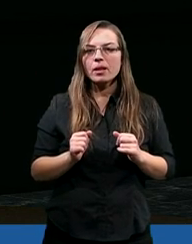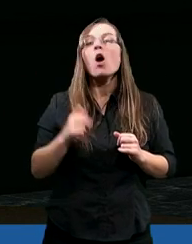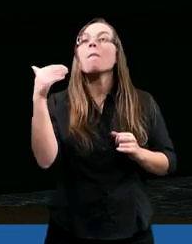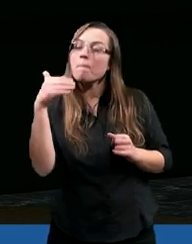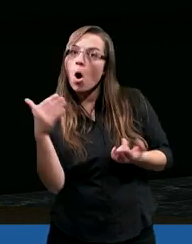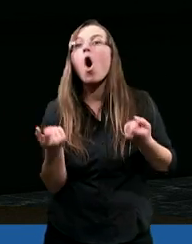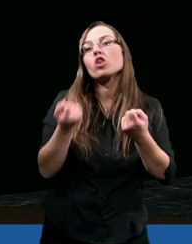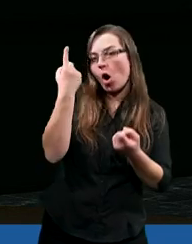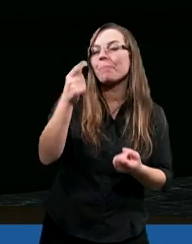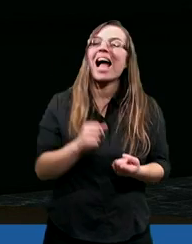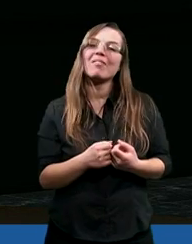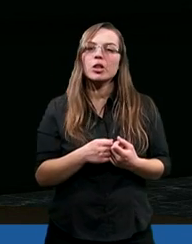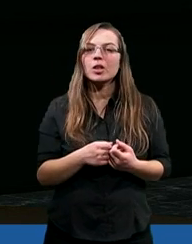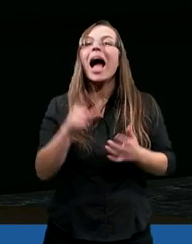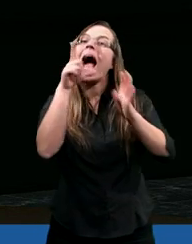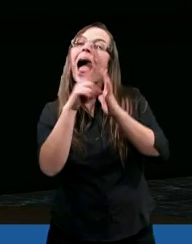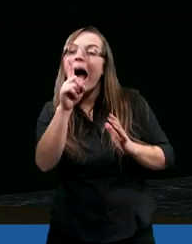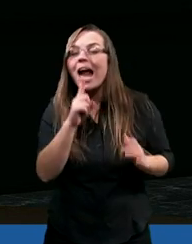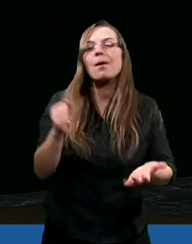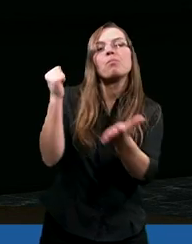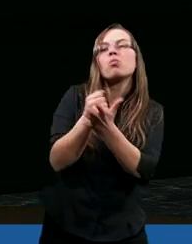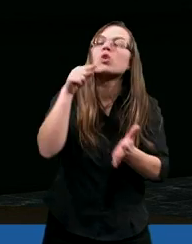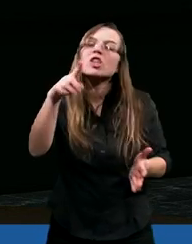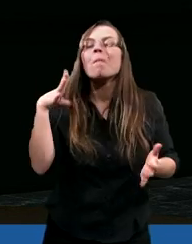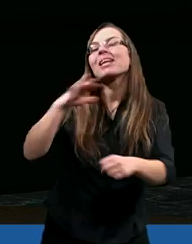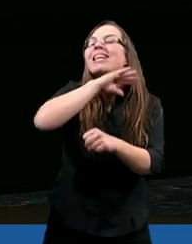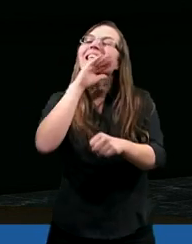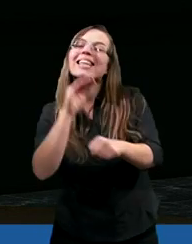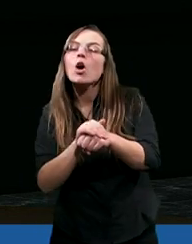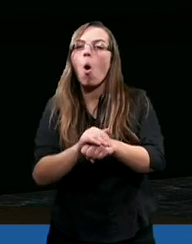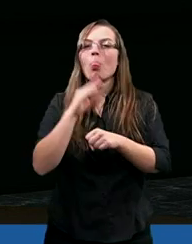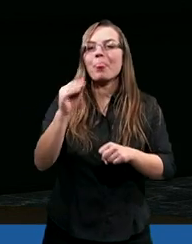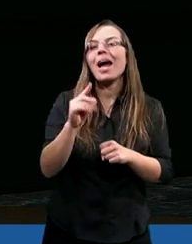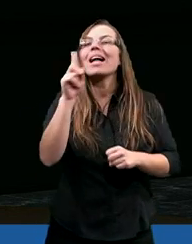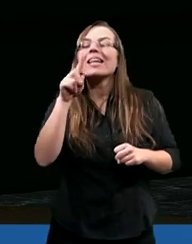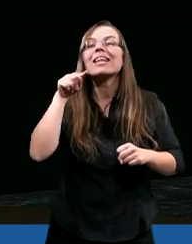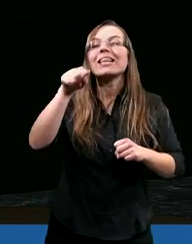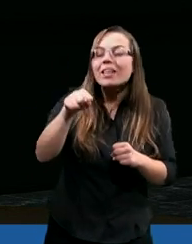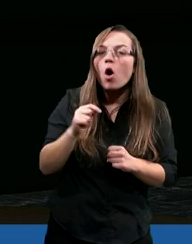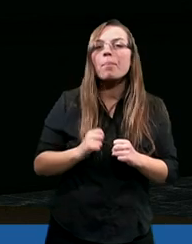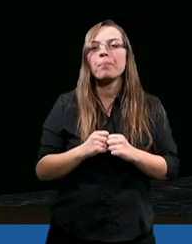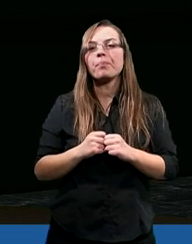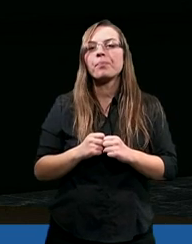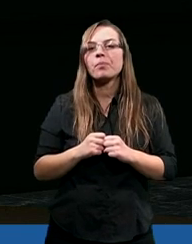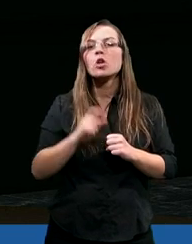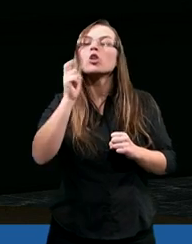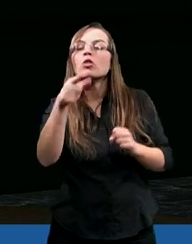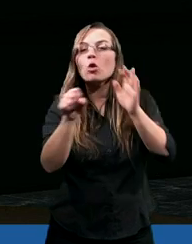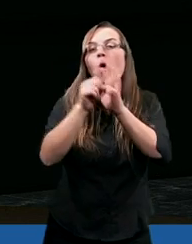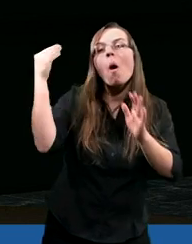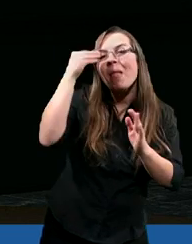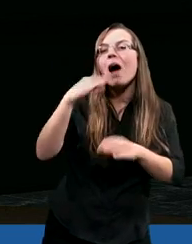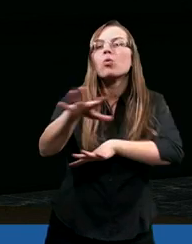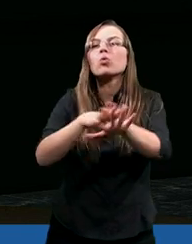Może objawić, ale musi to być zgodne z całością nauk